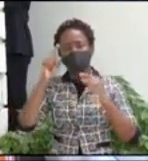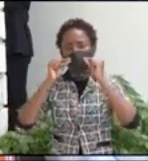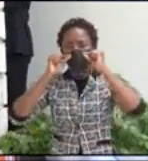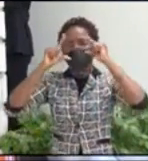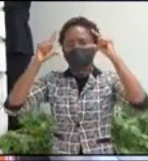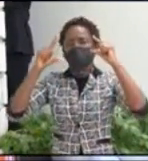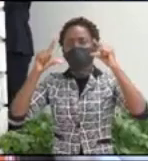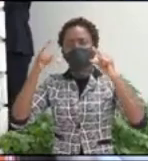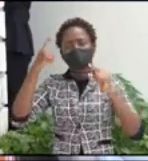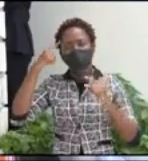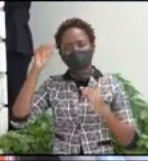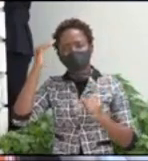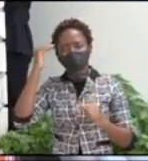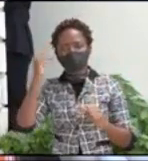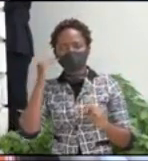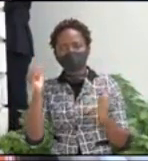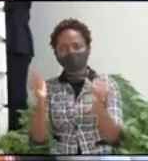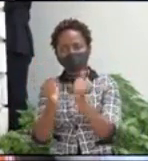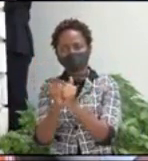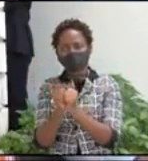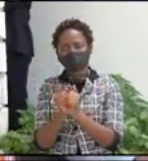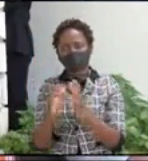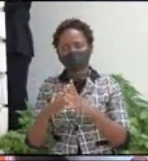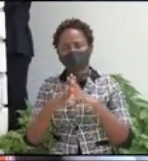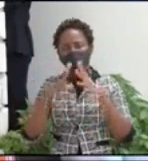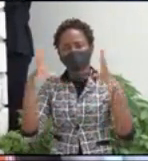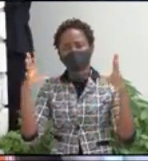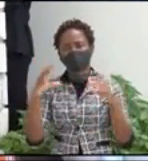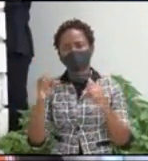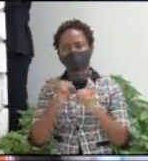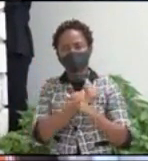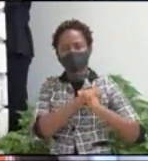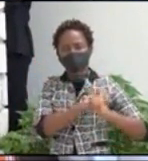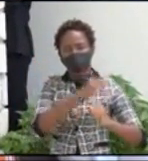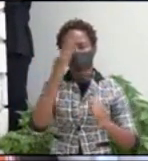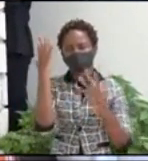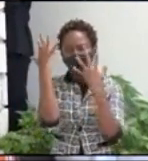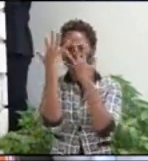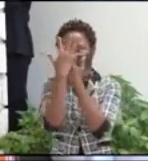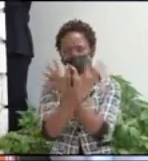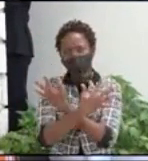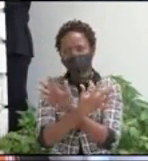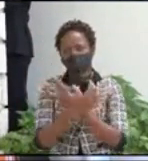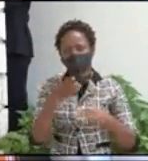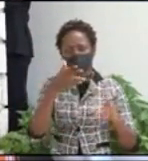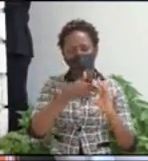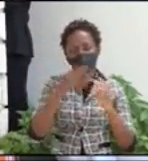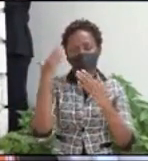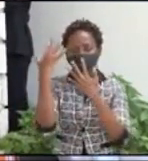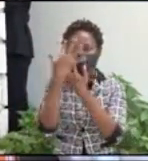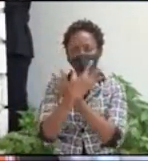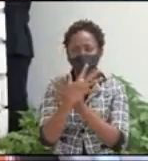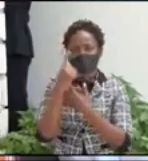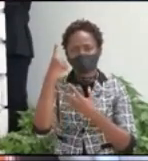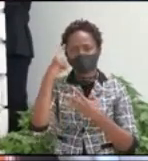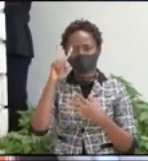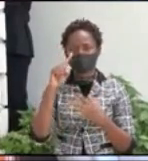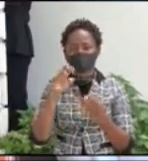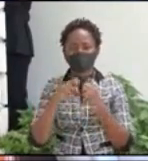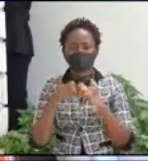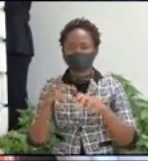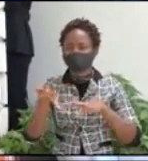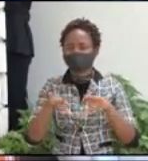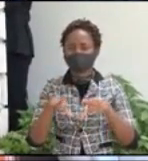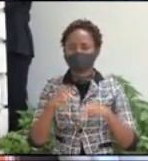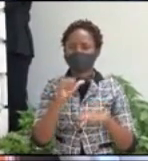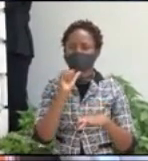ensemble, ouvrez nous, parce que quand pile force fait noir dans le pays, parfois mettez nous dans le fait noir, et quand pile erreur qui fait, c'est parce que nous